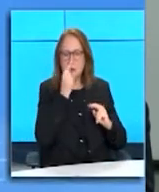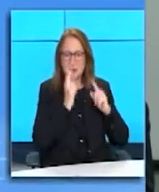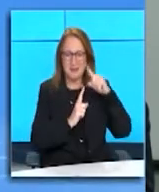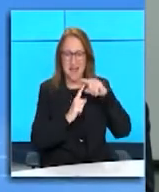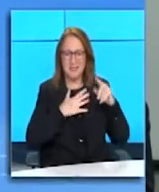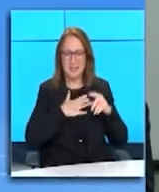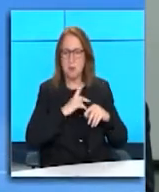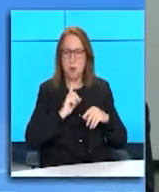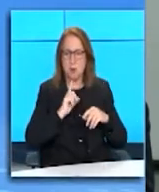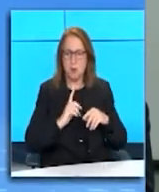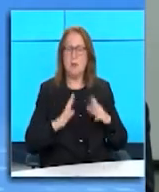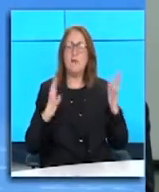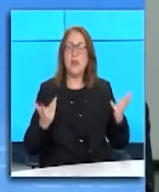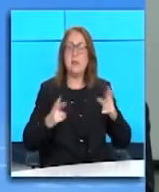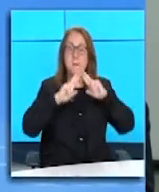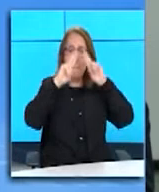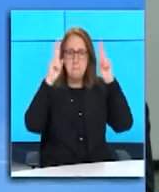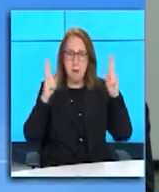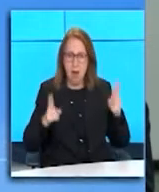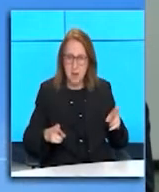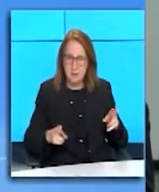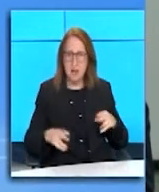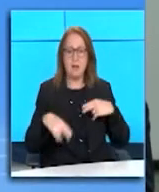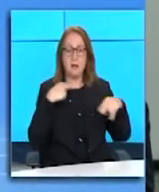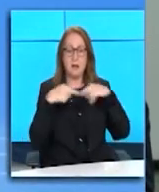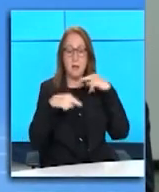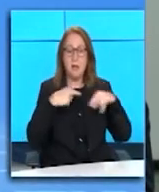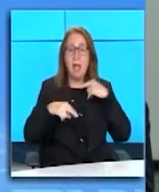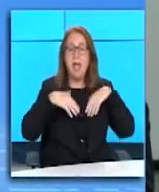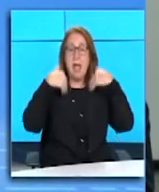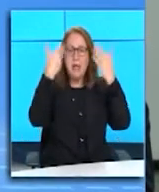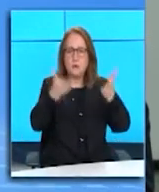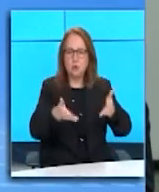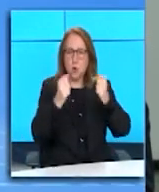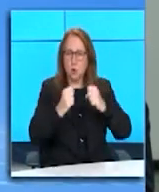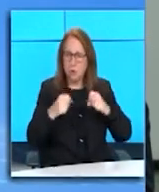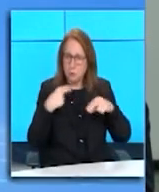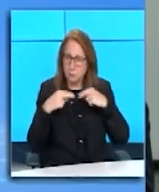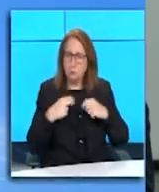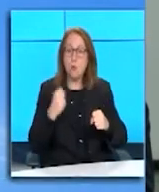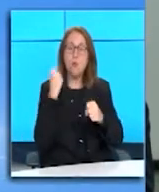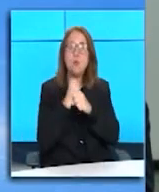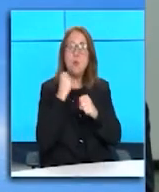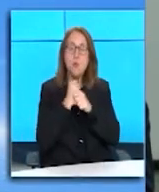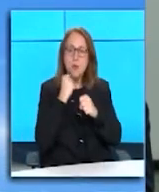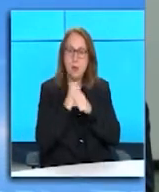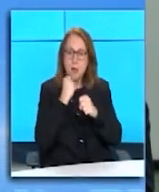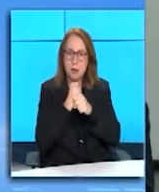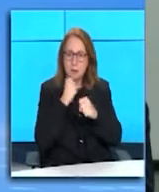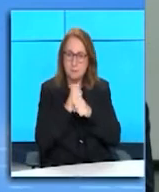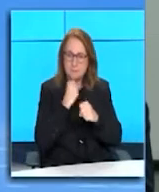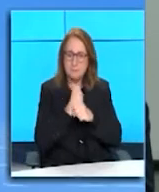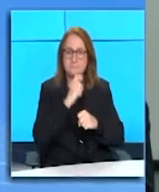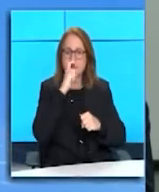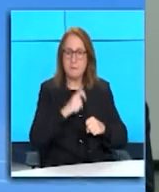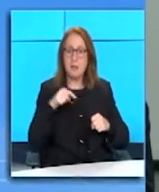το λιανεμπόριο, τους ανοιχτούς χώρους εστίασης, τους χώρους εργασίας, όπου στους χώρους